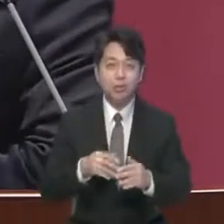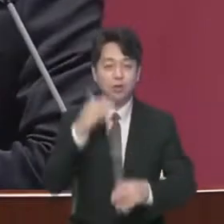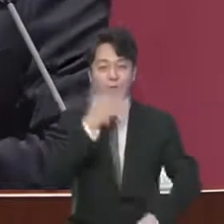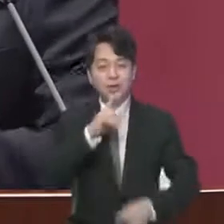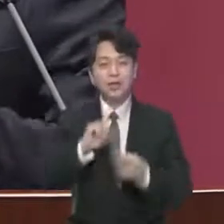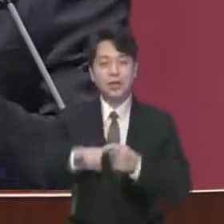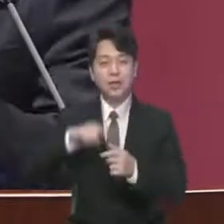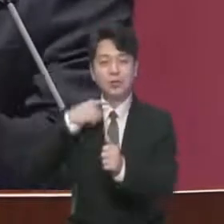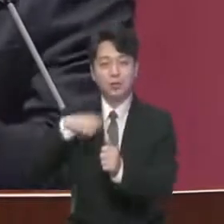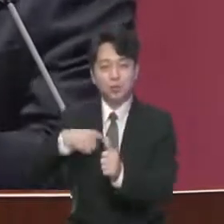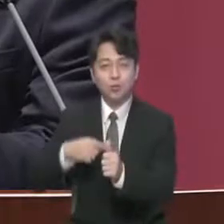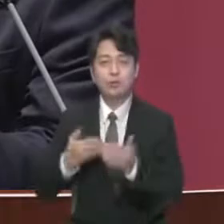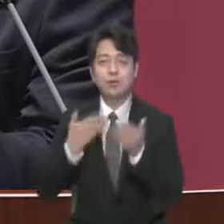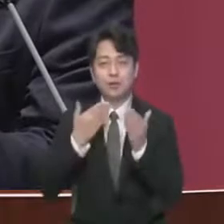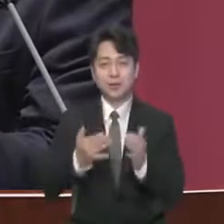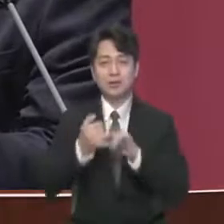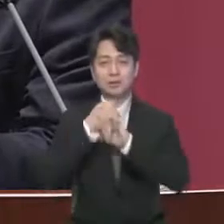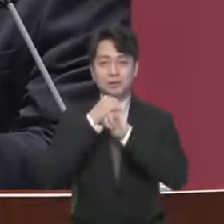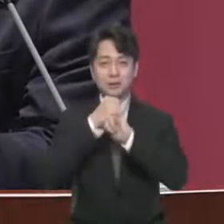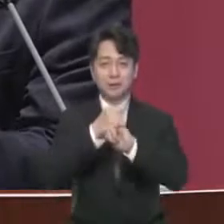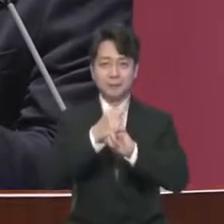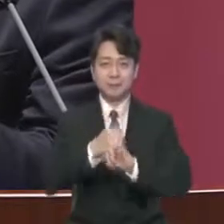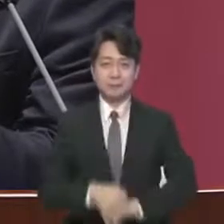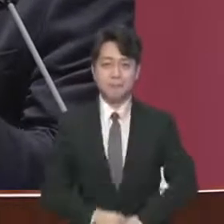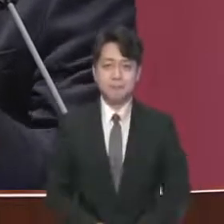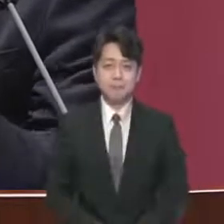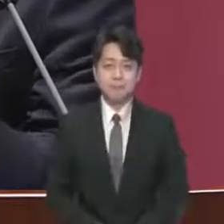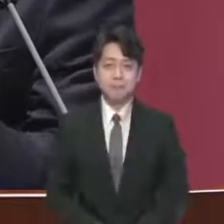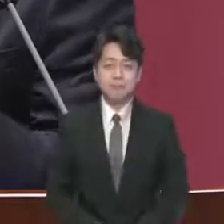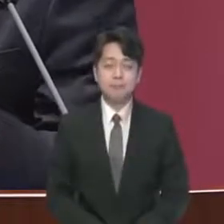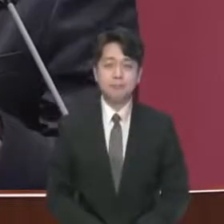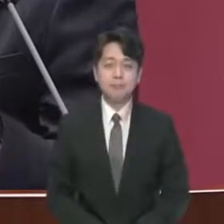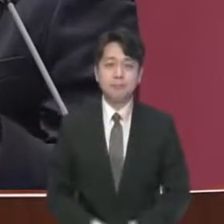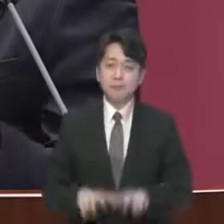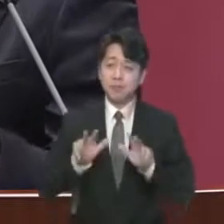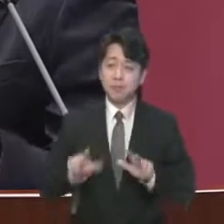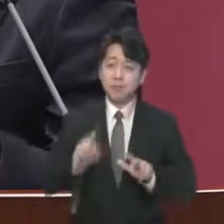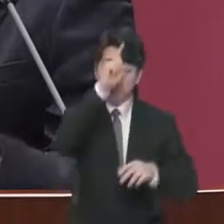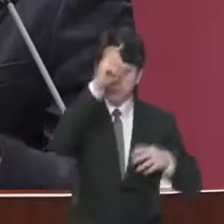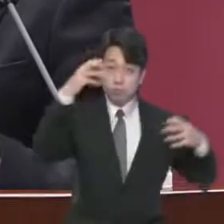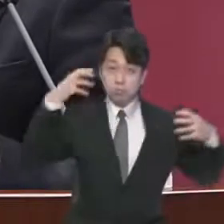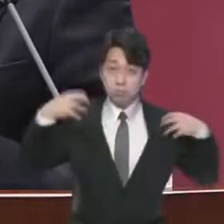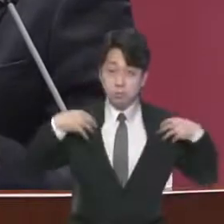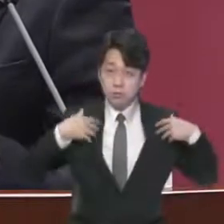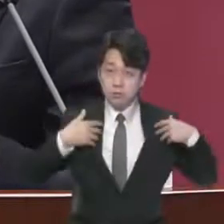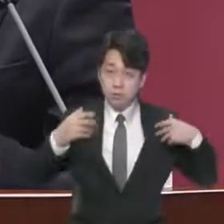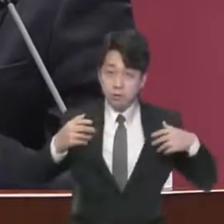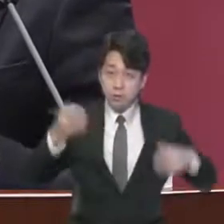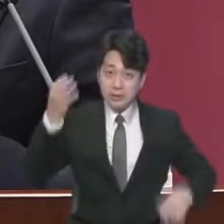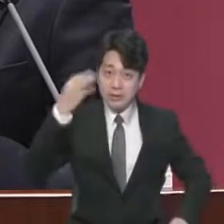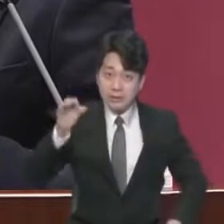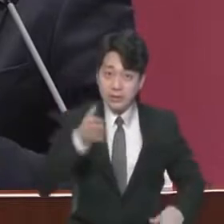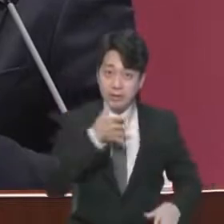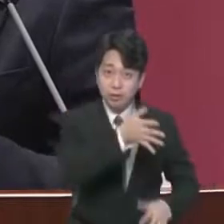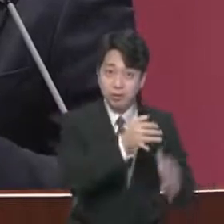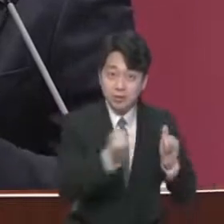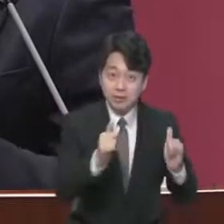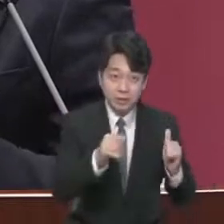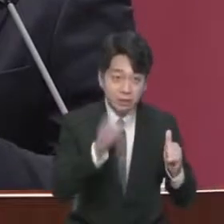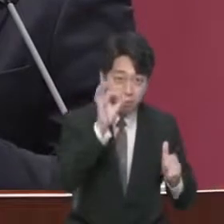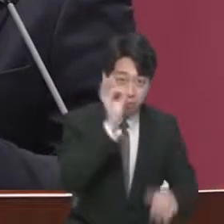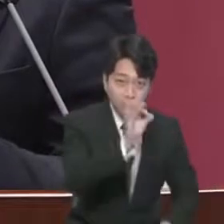하겠다는 말씀을 드리겠습니다. 지금 정부에서 그 말씀하시는 인정하는 그런 전문가라는 분들이 제가 생각할 때는 너무 급진적인